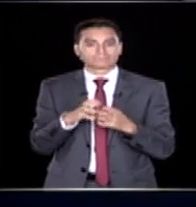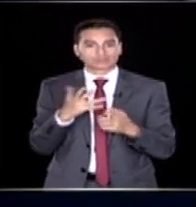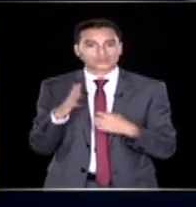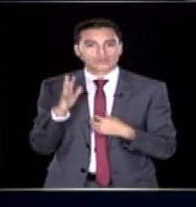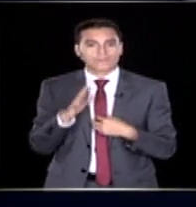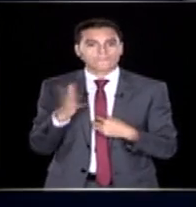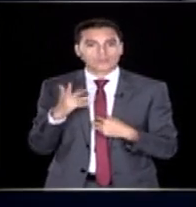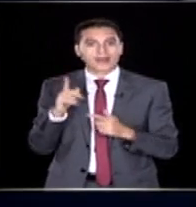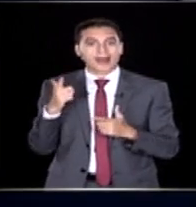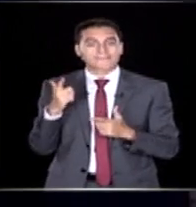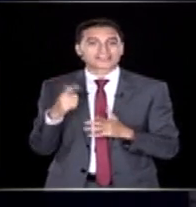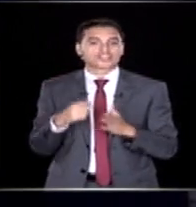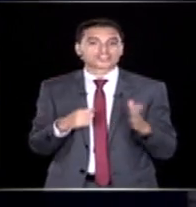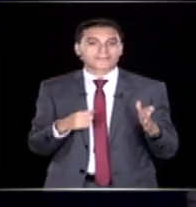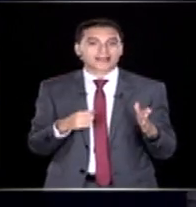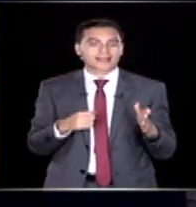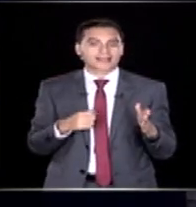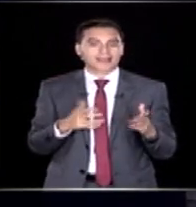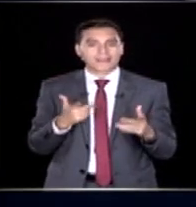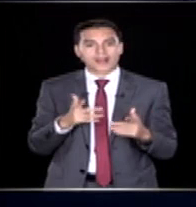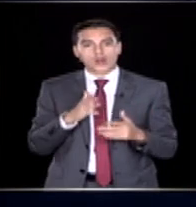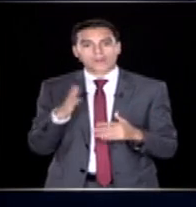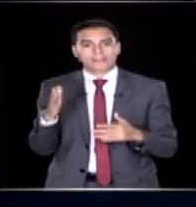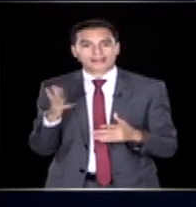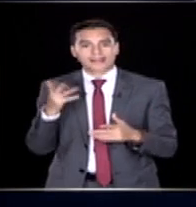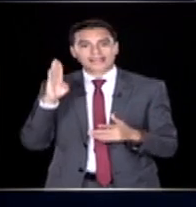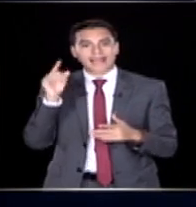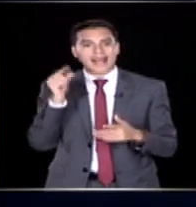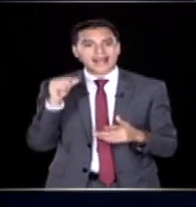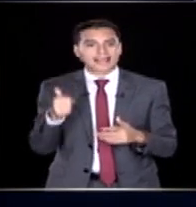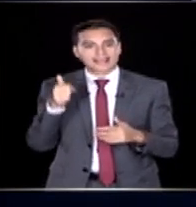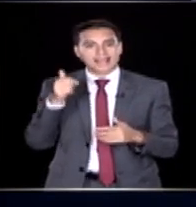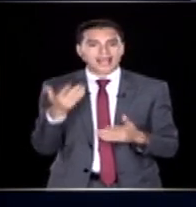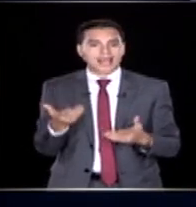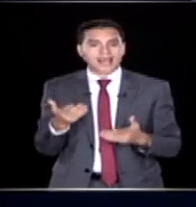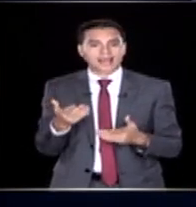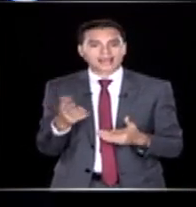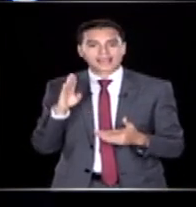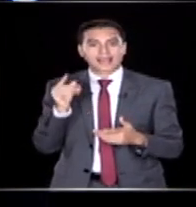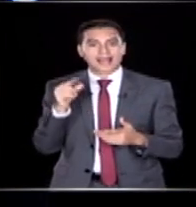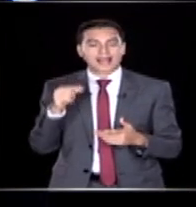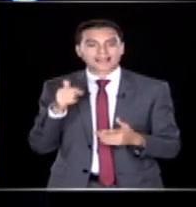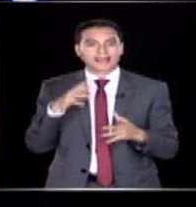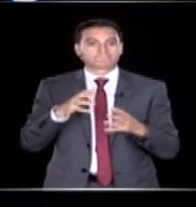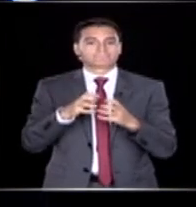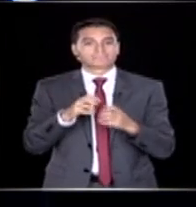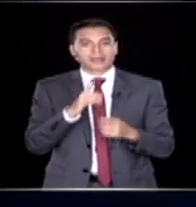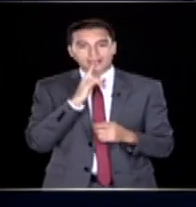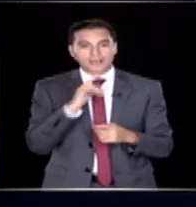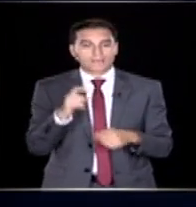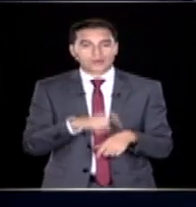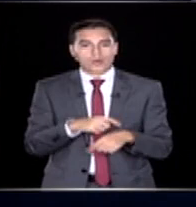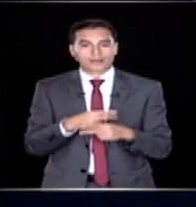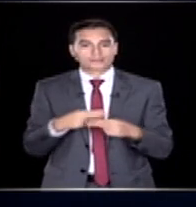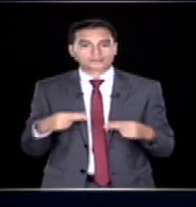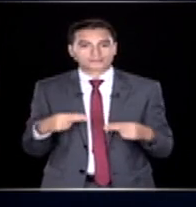ما ممكن تبقى في أمريكا الشمالية. وارد طبعا. يعني أمريكا وكندا، ده كندا متجمدة طول الوقت. أحمد